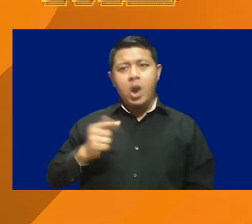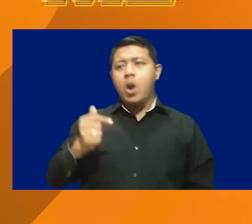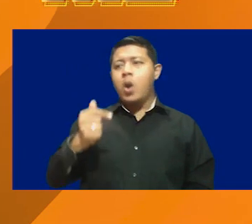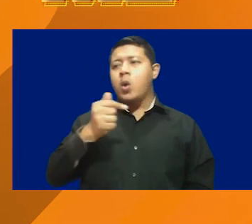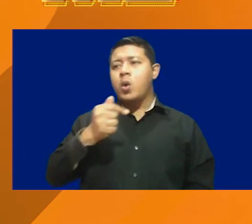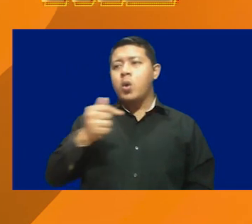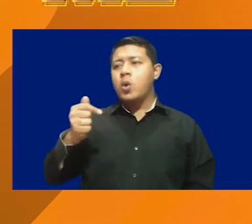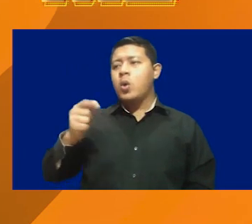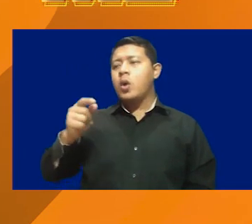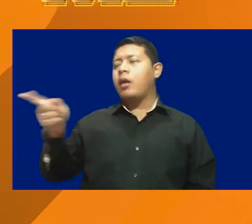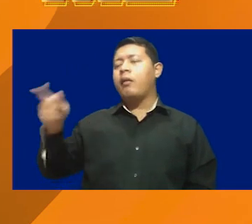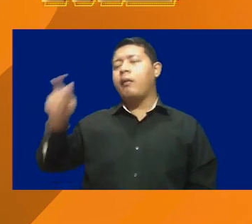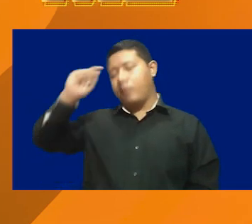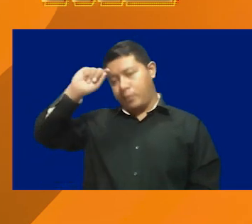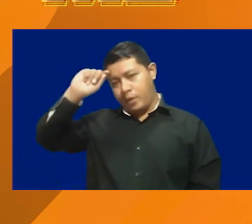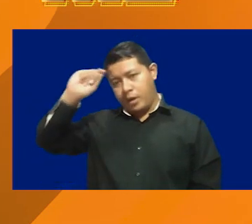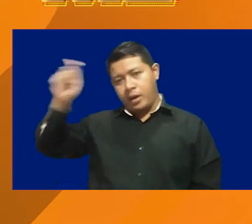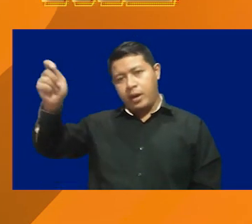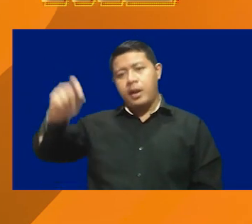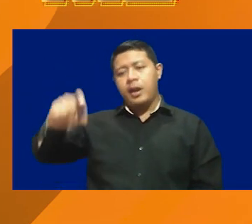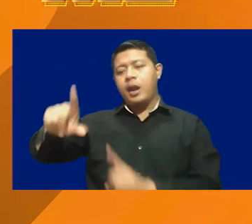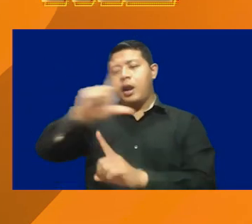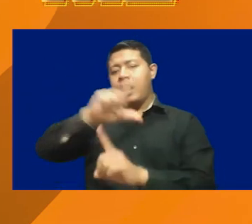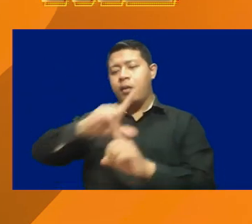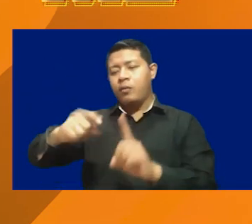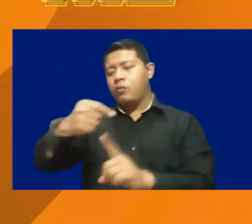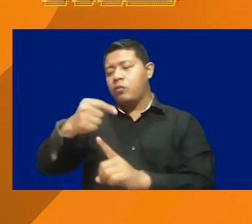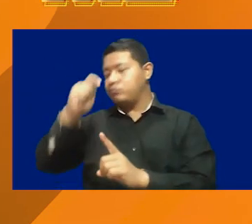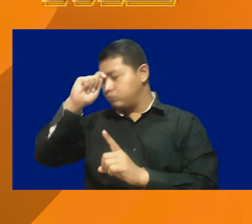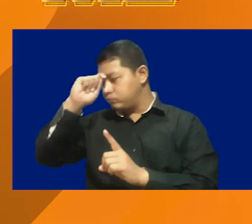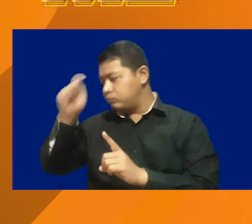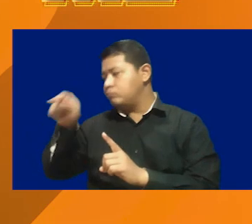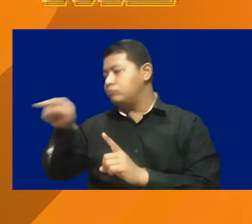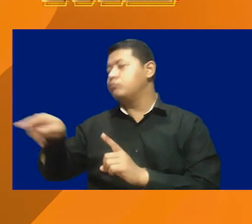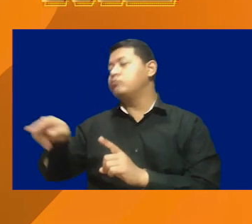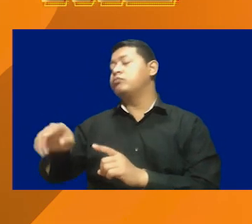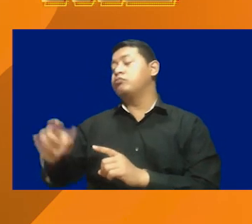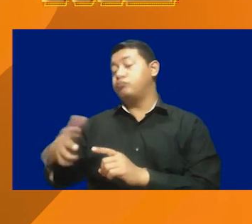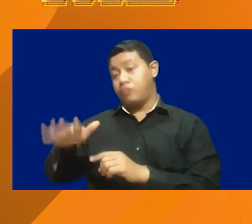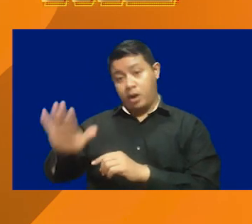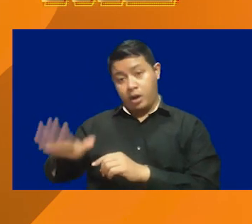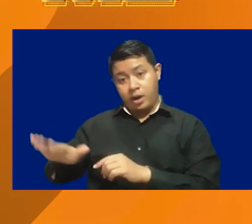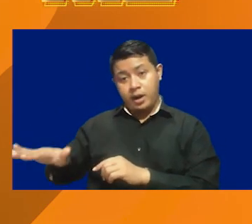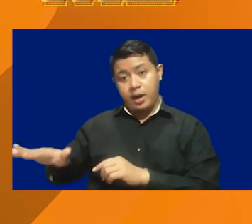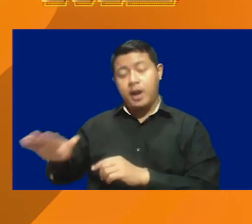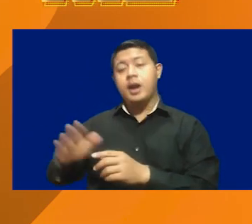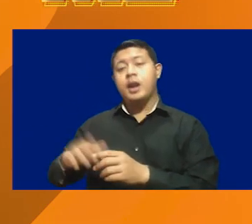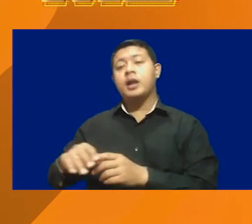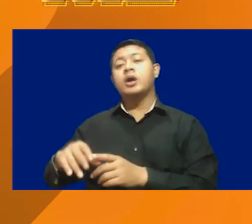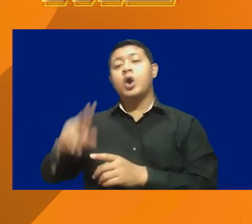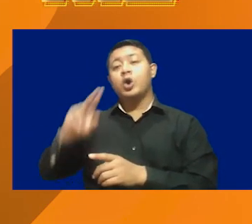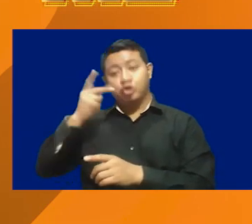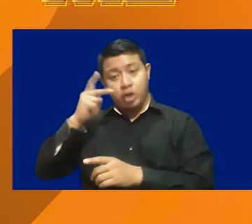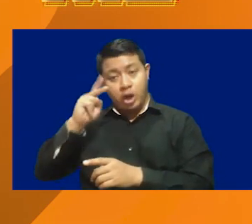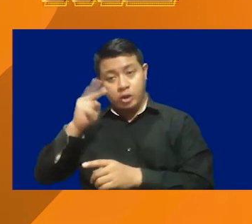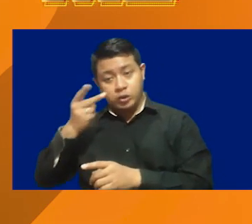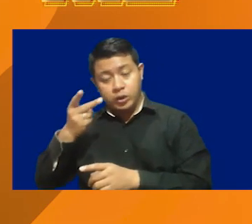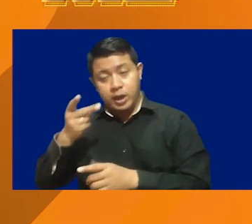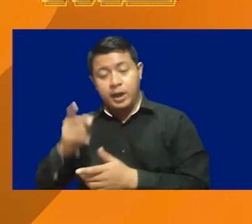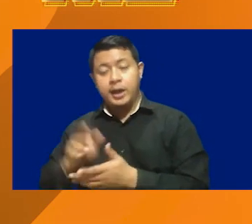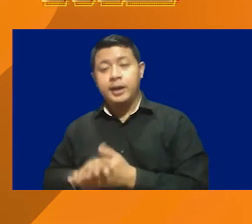Sebabnya apa? Sebabnya karena kurang penghargaan dari lingkungannya, mungkin dari